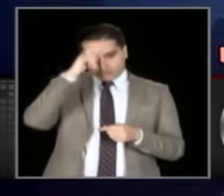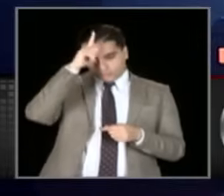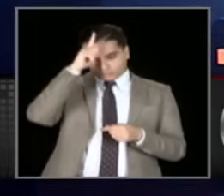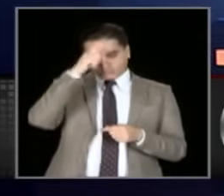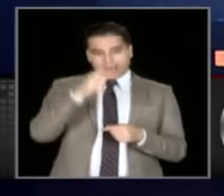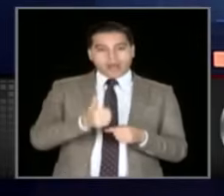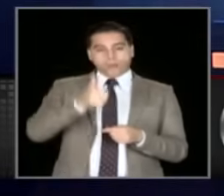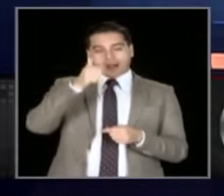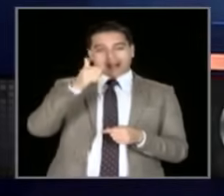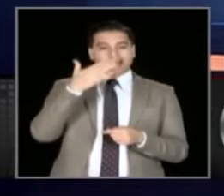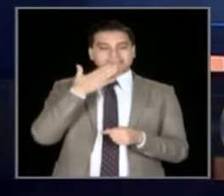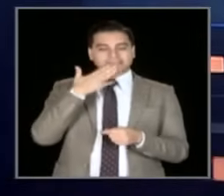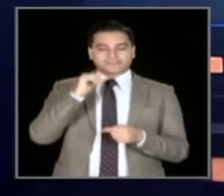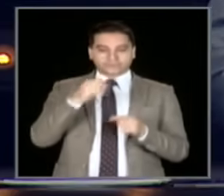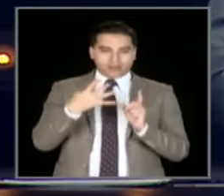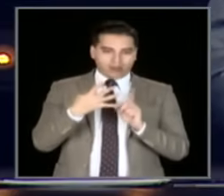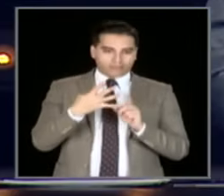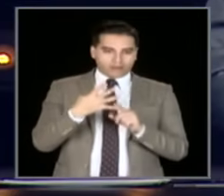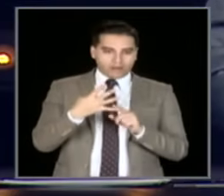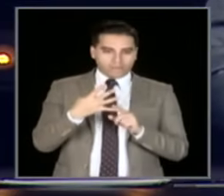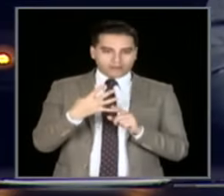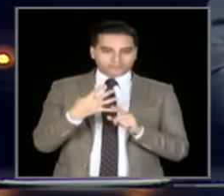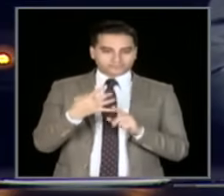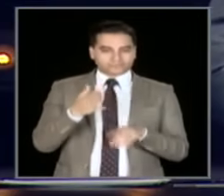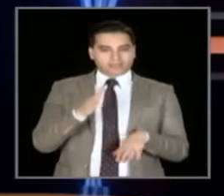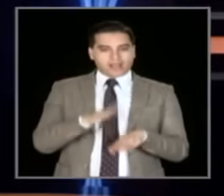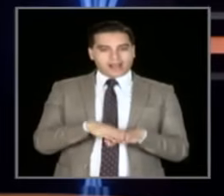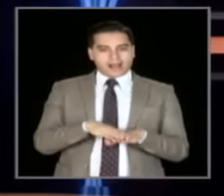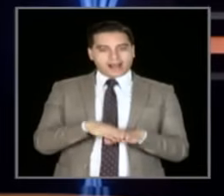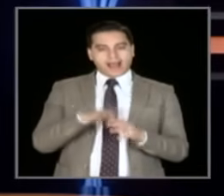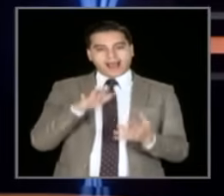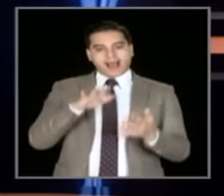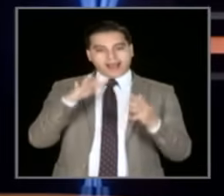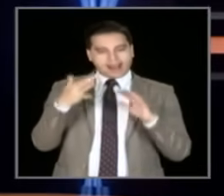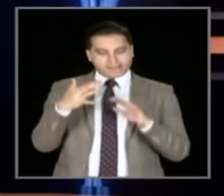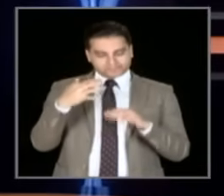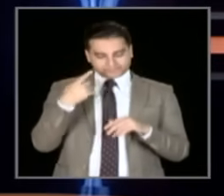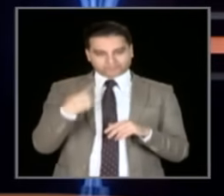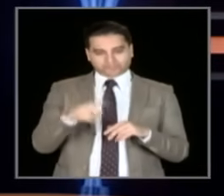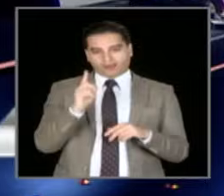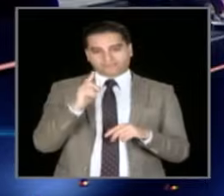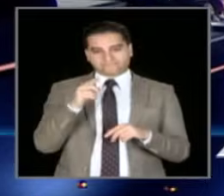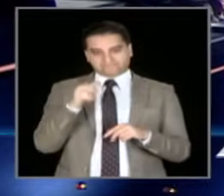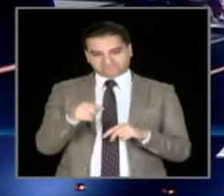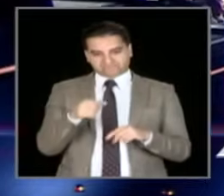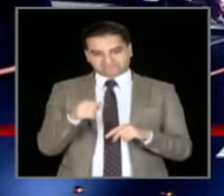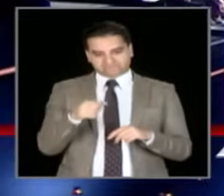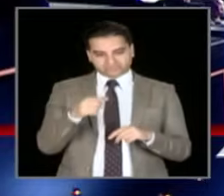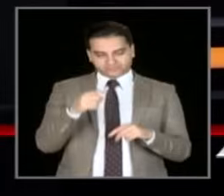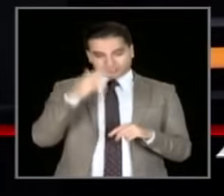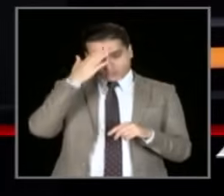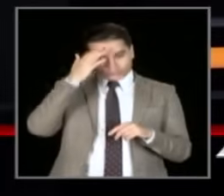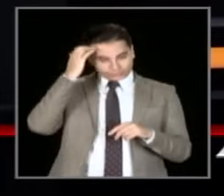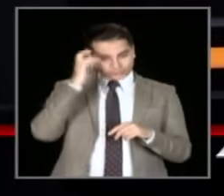الأولى في آسيا والرابعة على مستوى العالم. جامعة أسيوط 20، جامعة